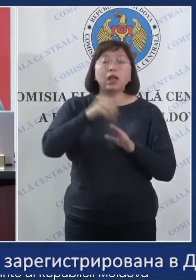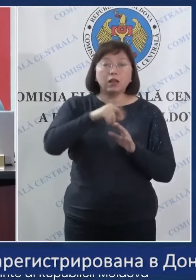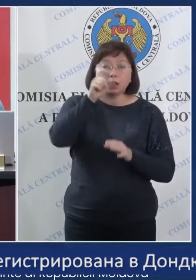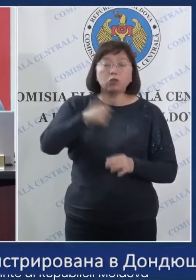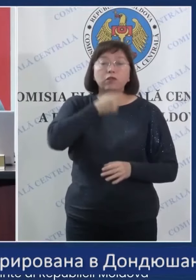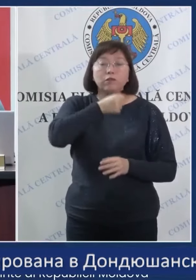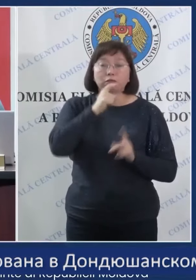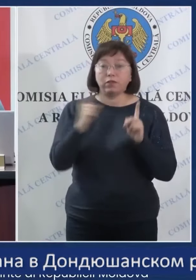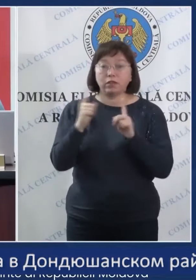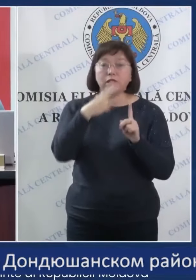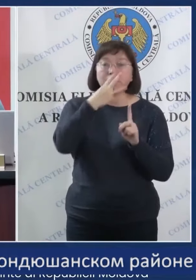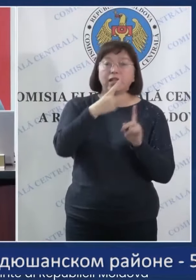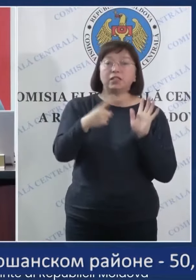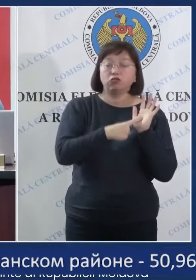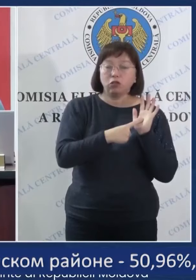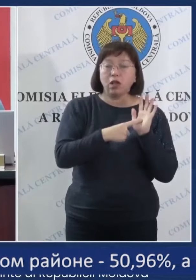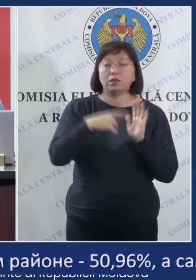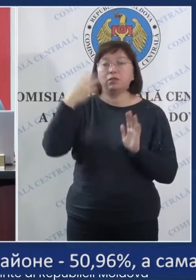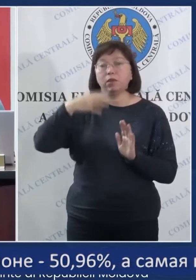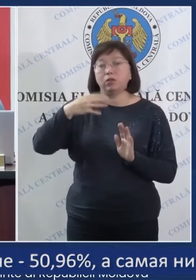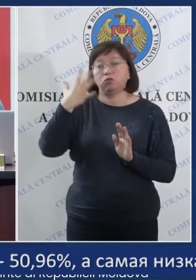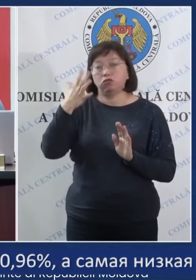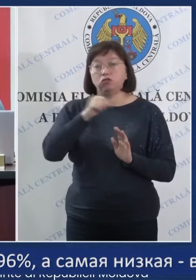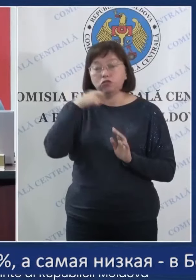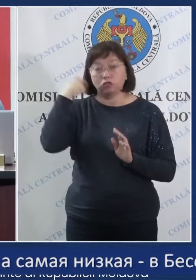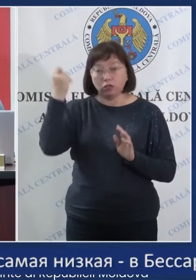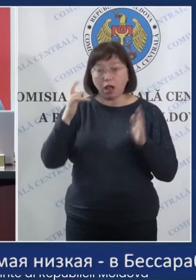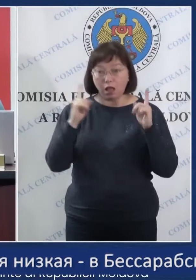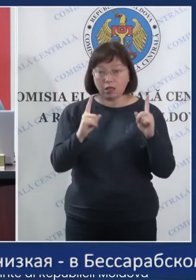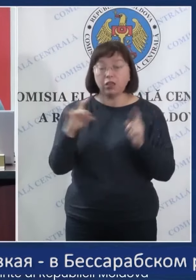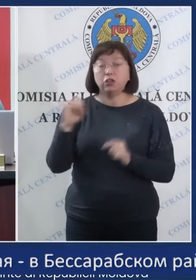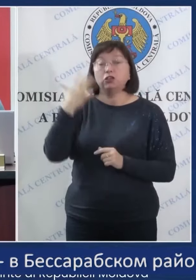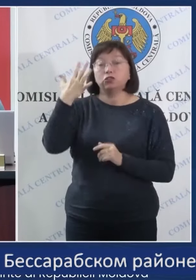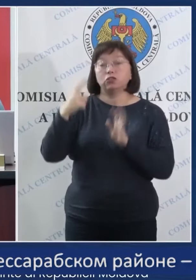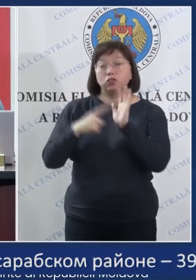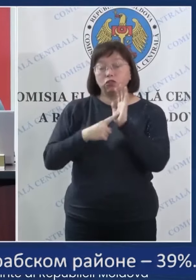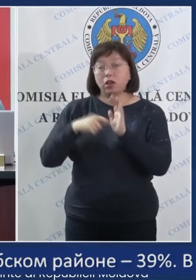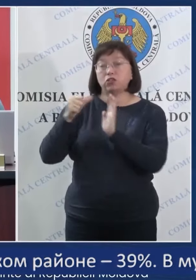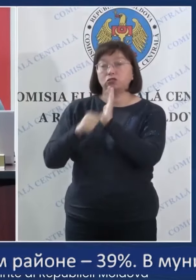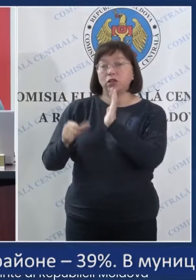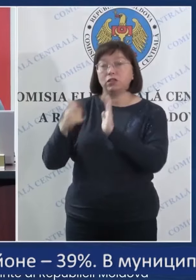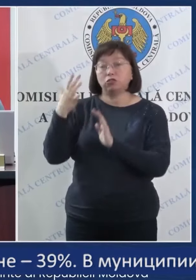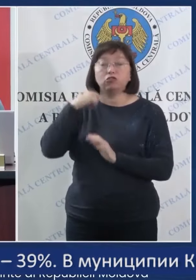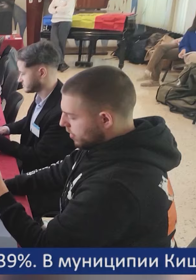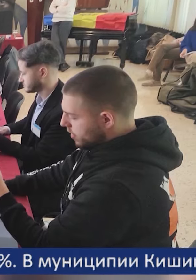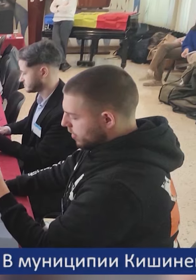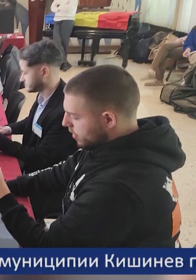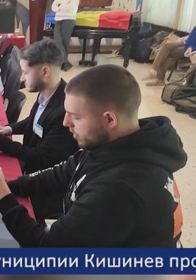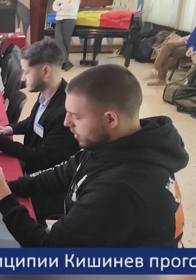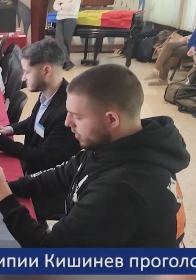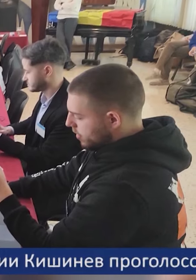vârsta cuprinsă între 36 și 45 de ani și 56-65 de ani.